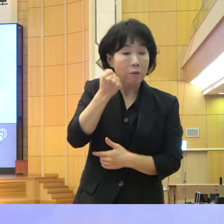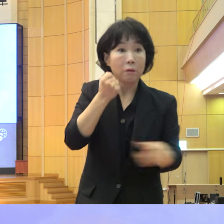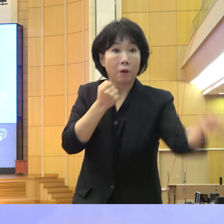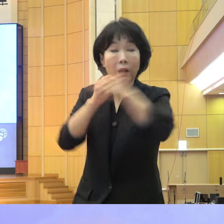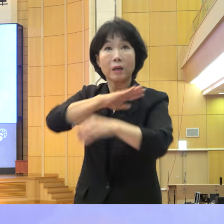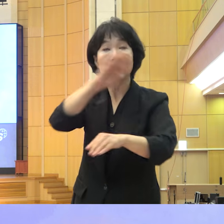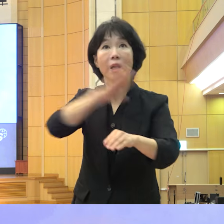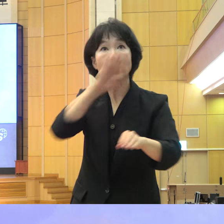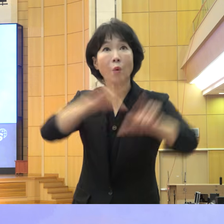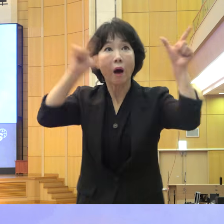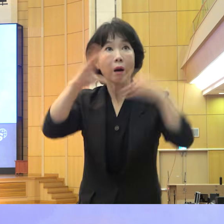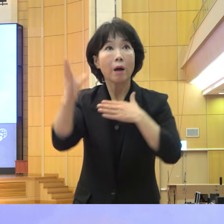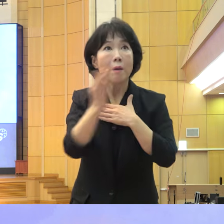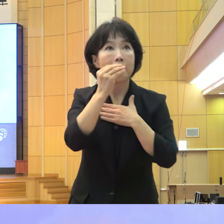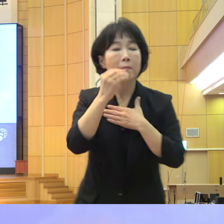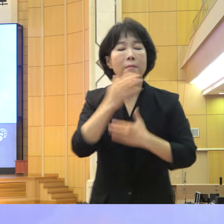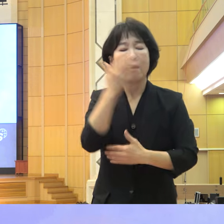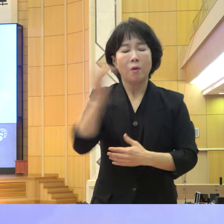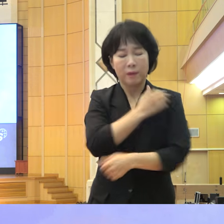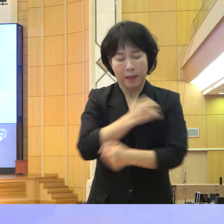거룩히 지키라.